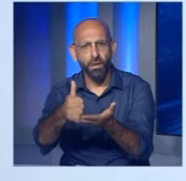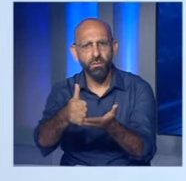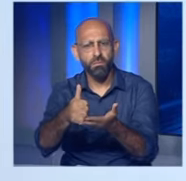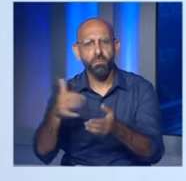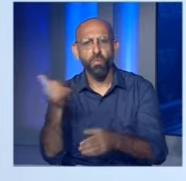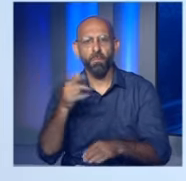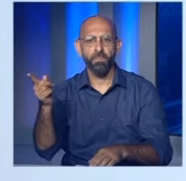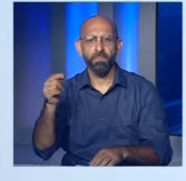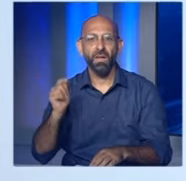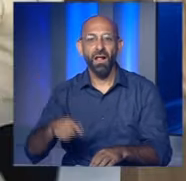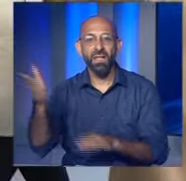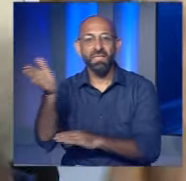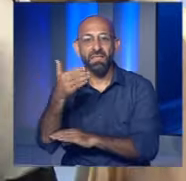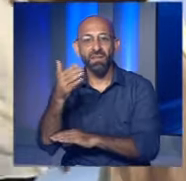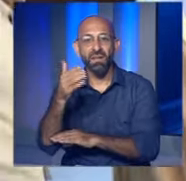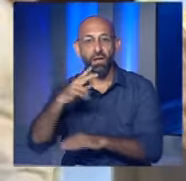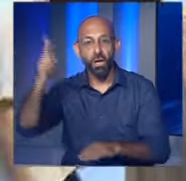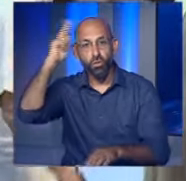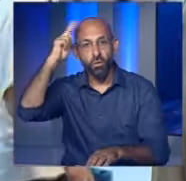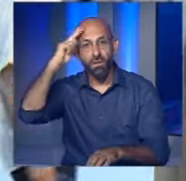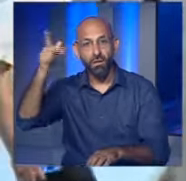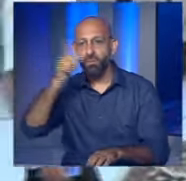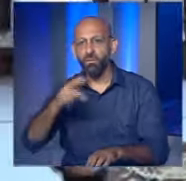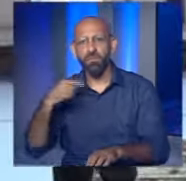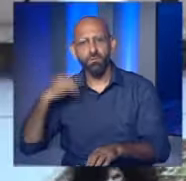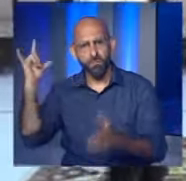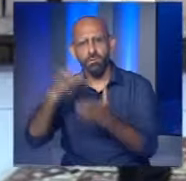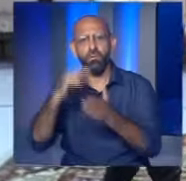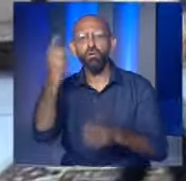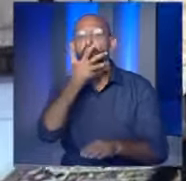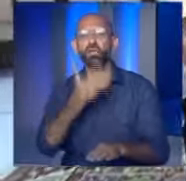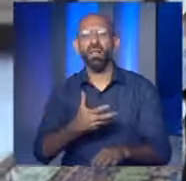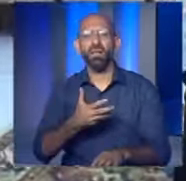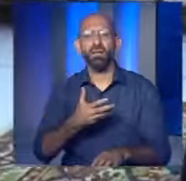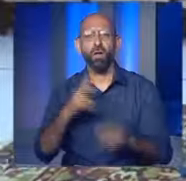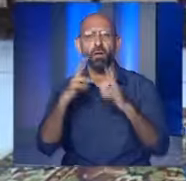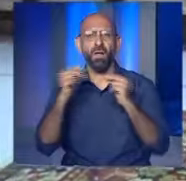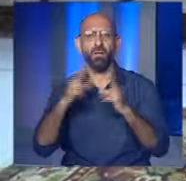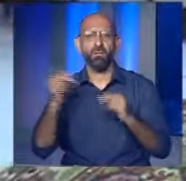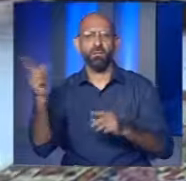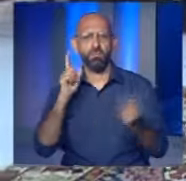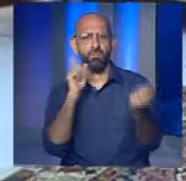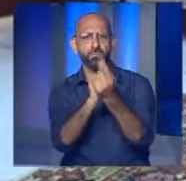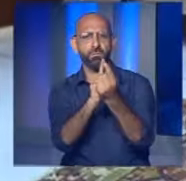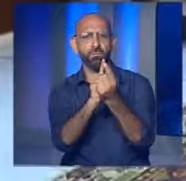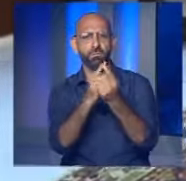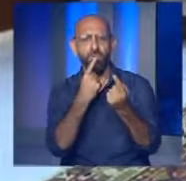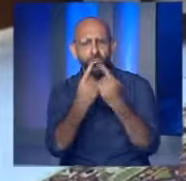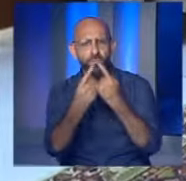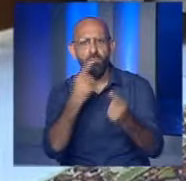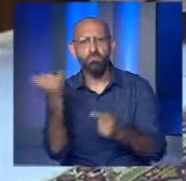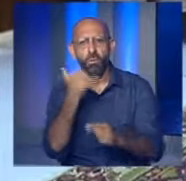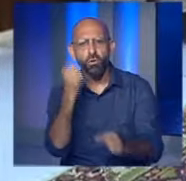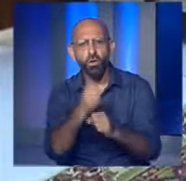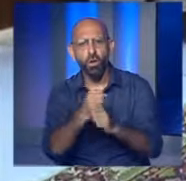القطري سيعود الى بيروت ولفتت الى ان تصريح السفير السعودي وليد البخاري بعد زياره مفتي الجمهوريه اللبنانيه الشيخ عبد اللطيف